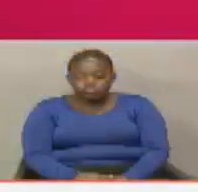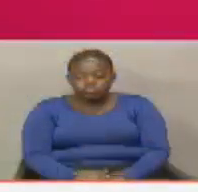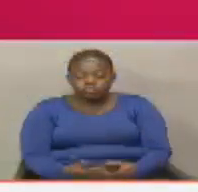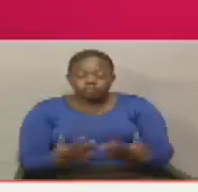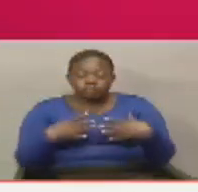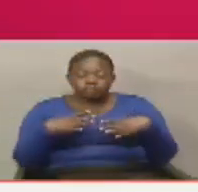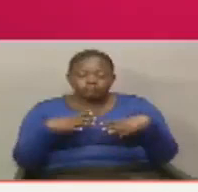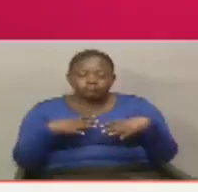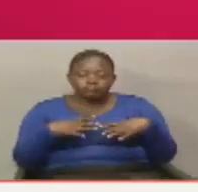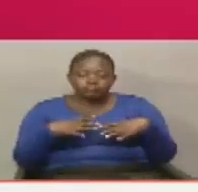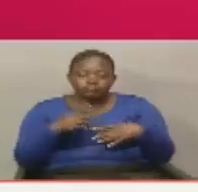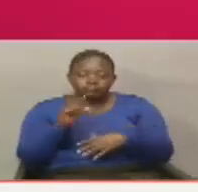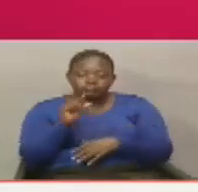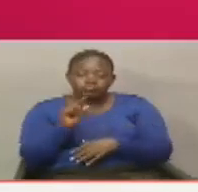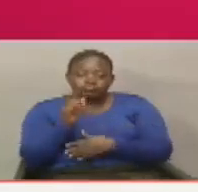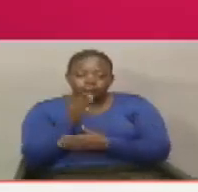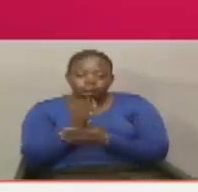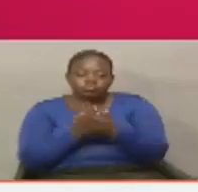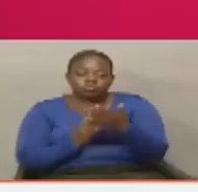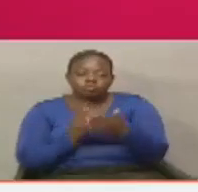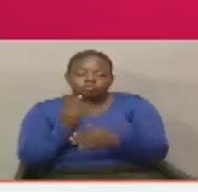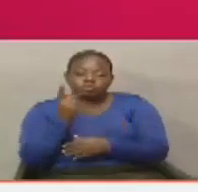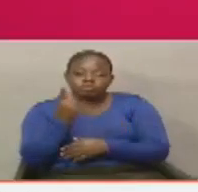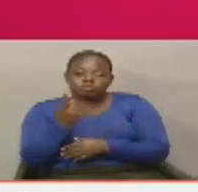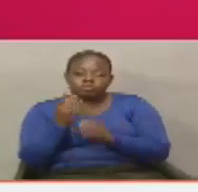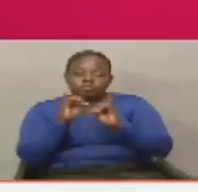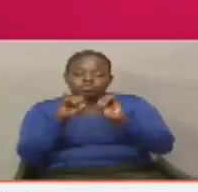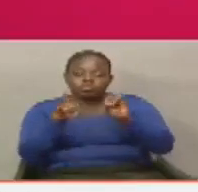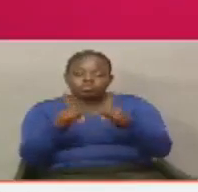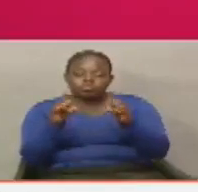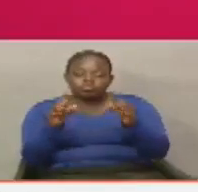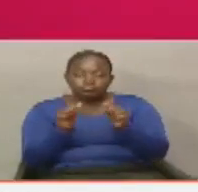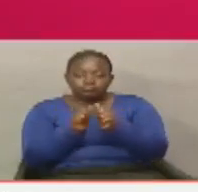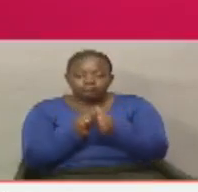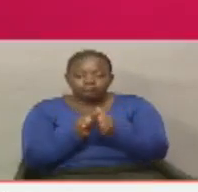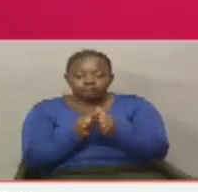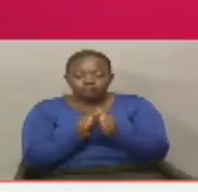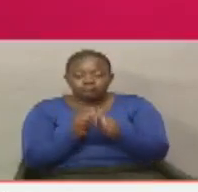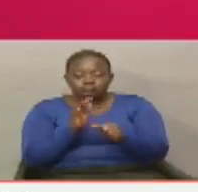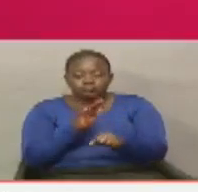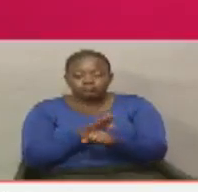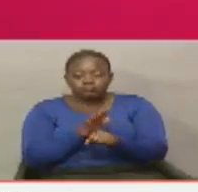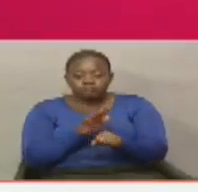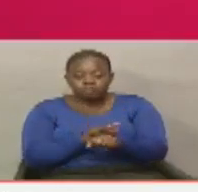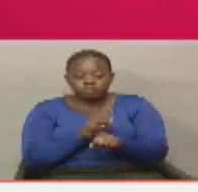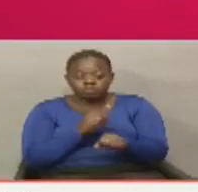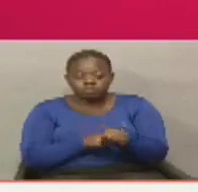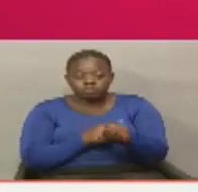Tugenda kuwummulamu katono ky'ekitundu ekisoose ekyagataliiko nfuufu. Tulina mangi bwe